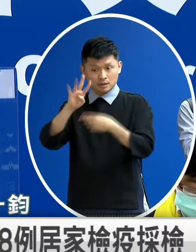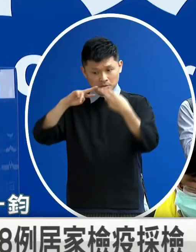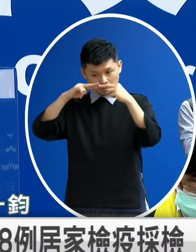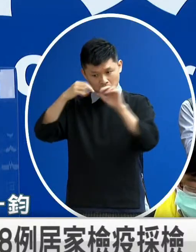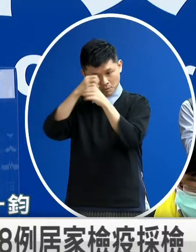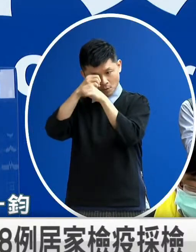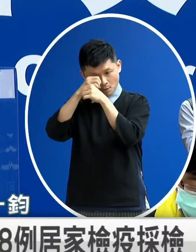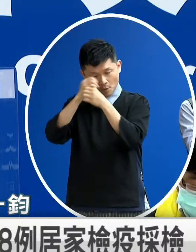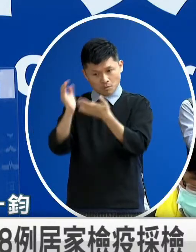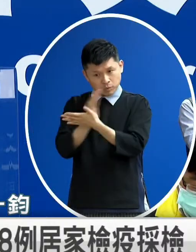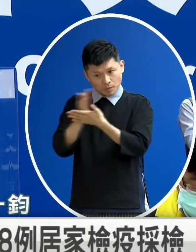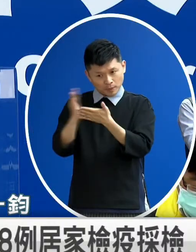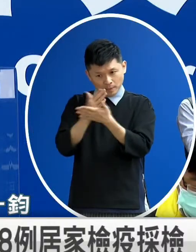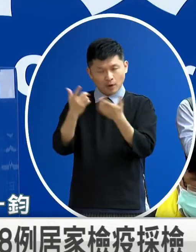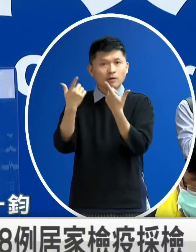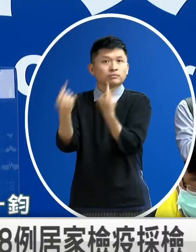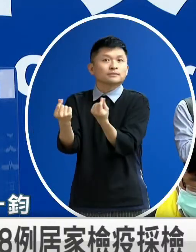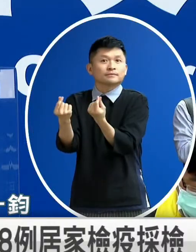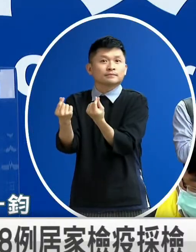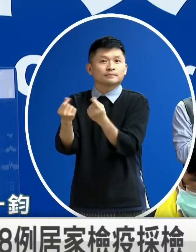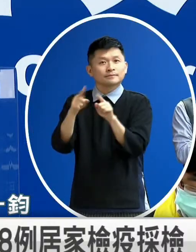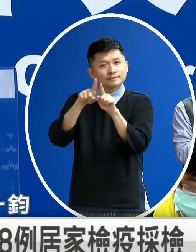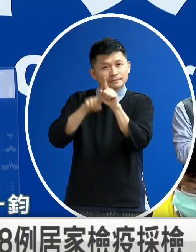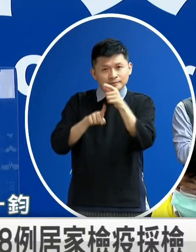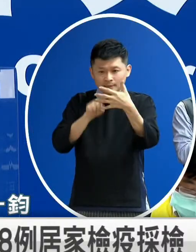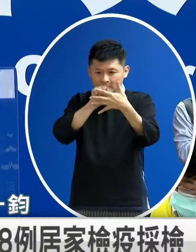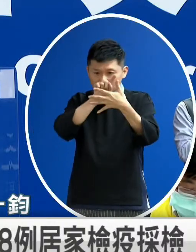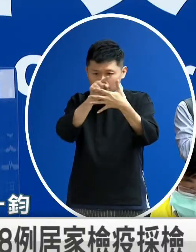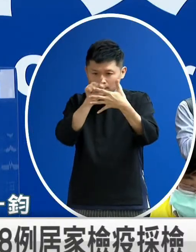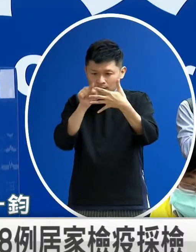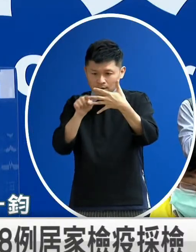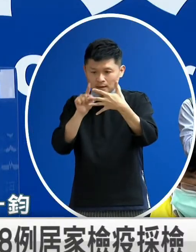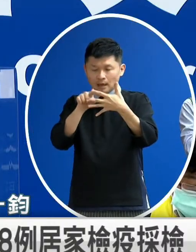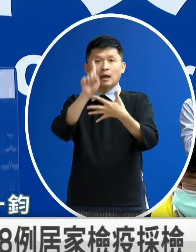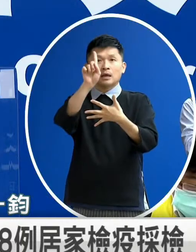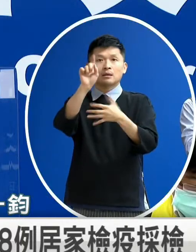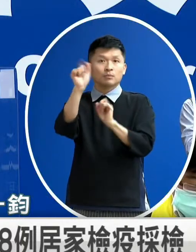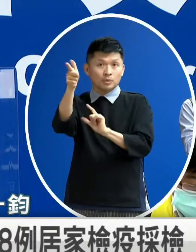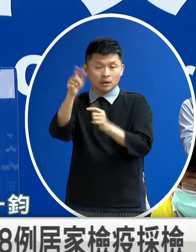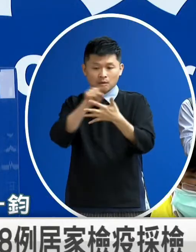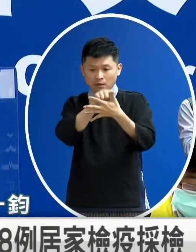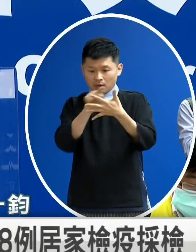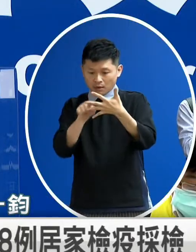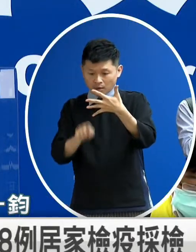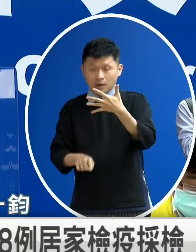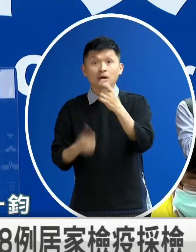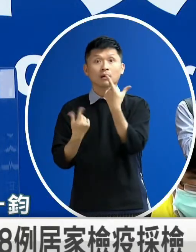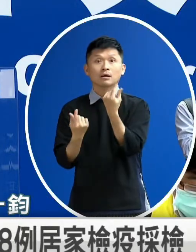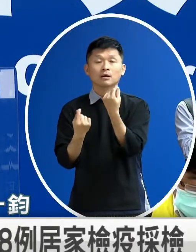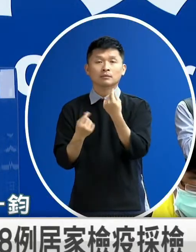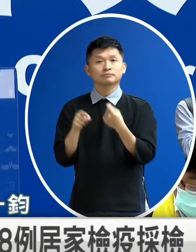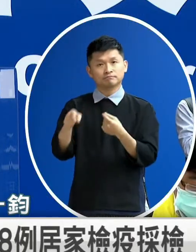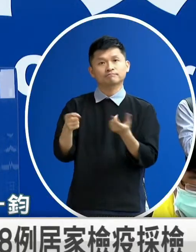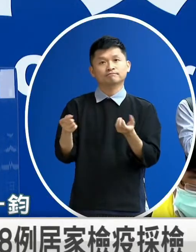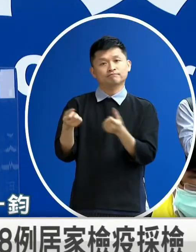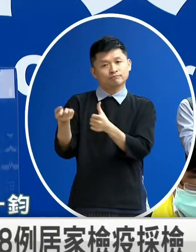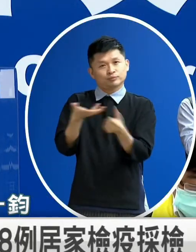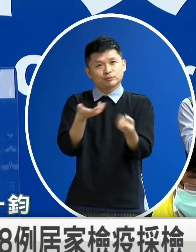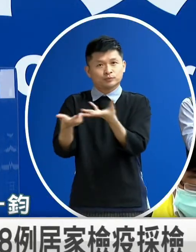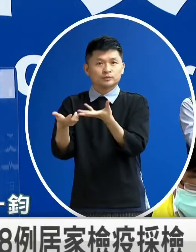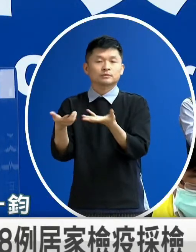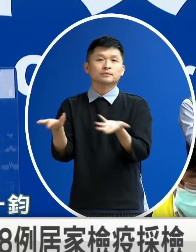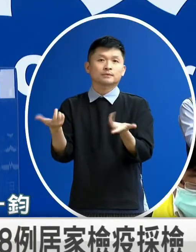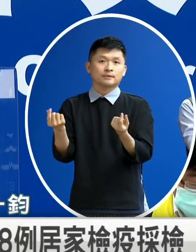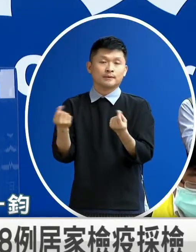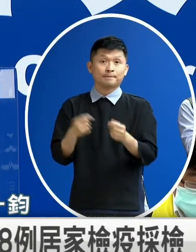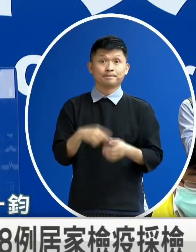序列都是算是相符，只有相差一个位点而已，所以这目前研判是同一起的一个事件。那针对